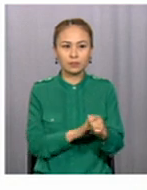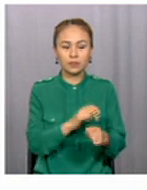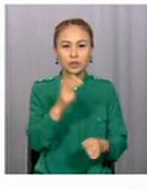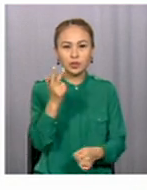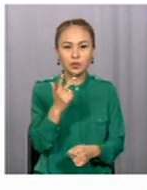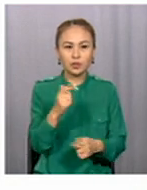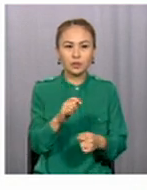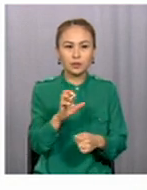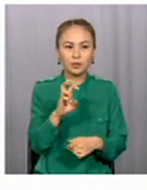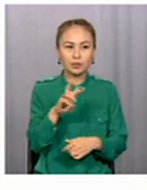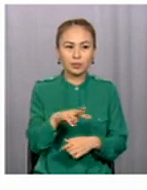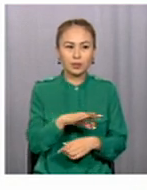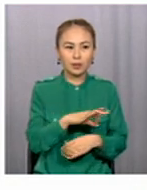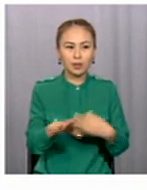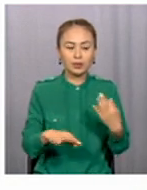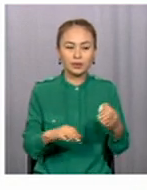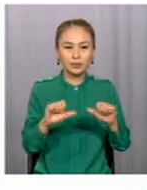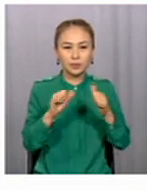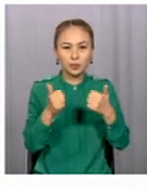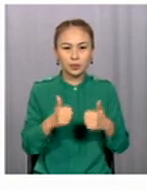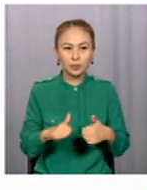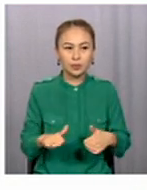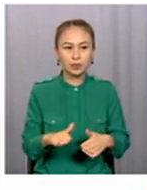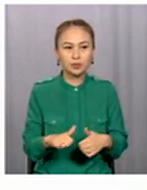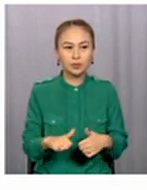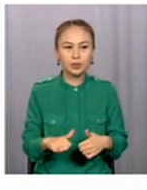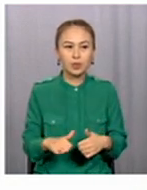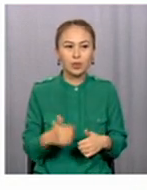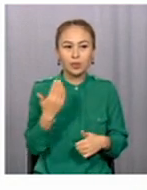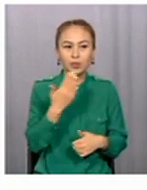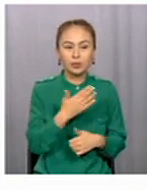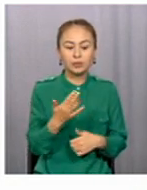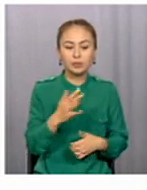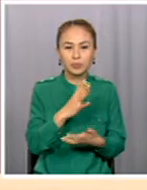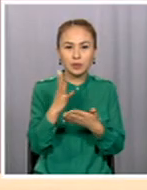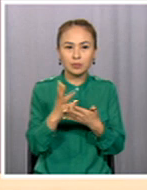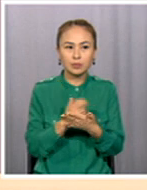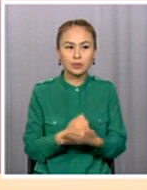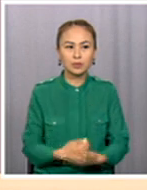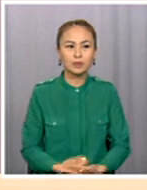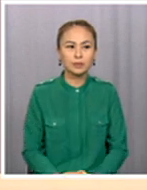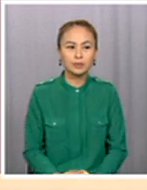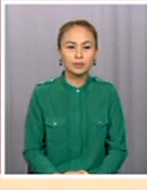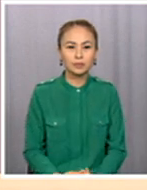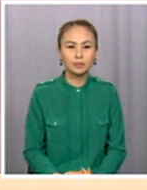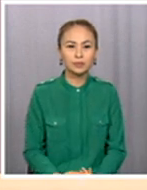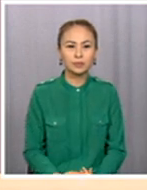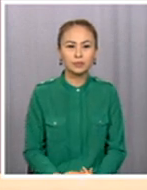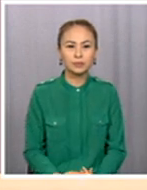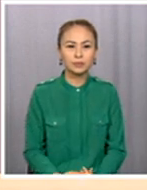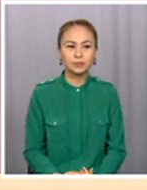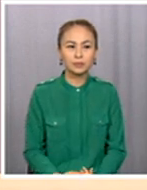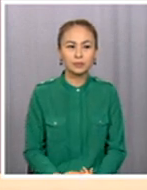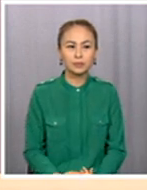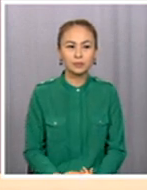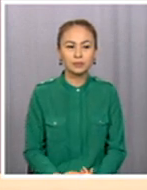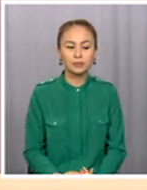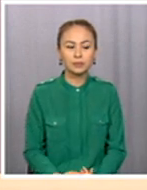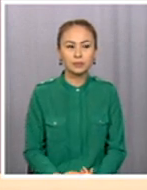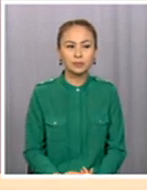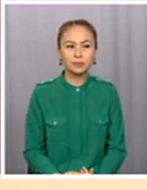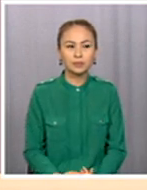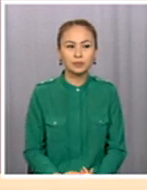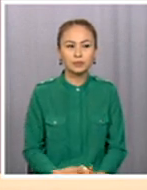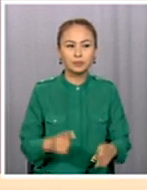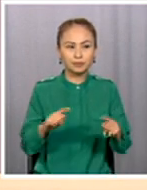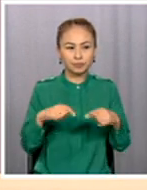ұзындығынан 3 сантиметр артық фигура сызыңдар. Оның периметрін табыңдар. Олай болса, балалар,